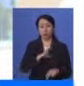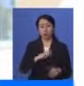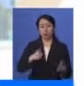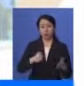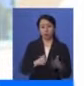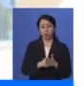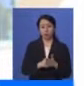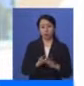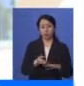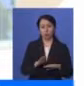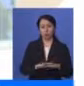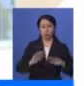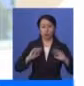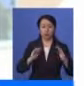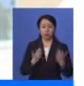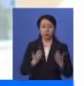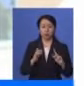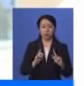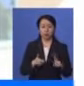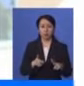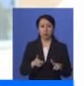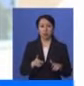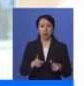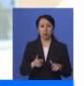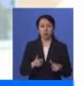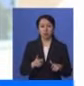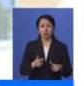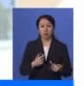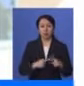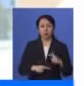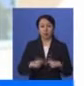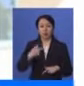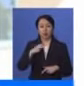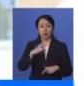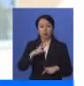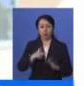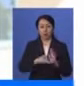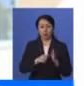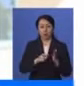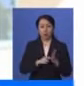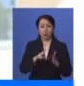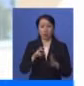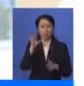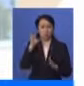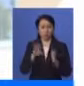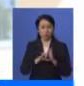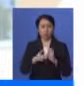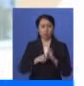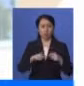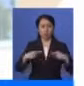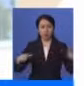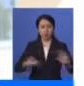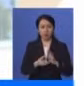вот этой тяжелой обстановки. Конечно, наше отделение возвращается. Это эндокринология, гематология, лор-отделение. То есть все отделения, которые были